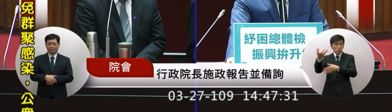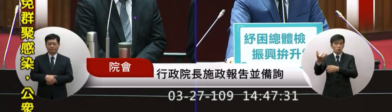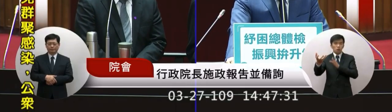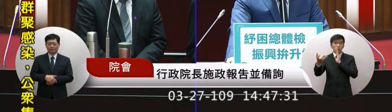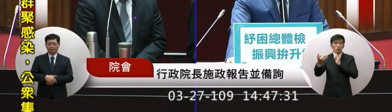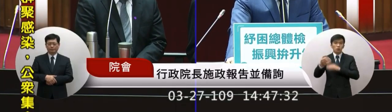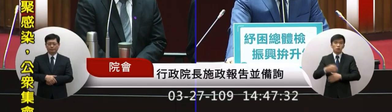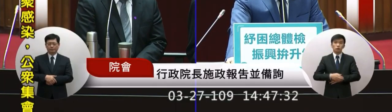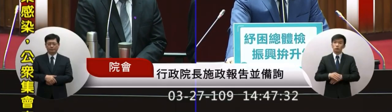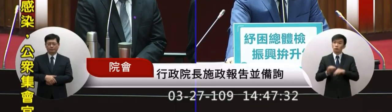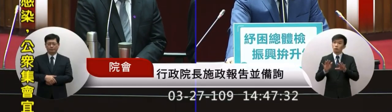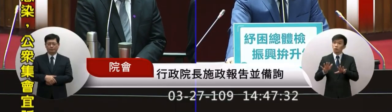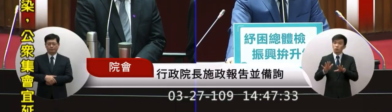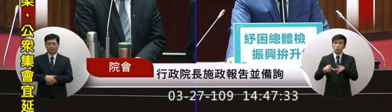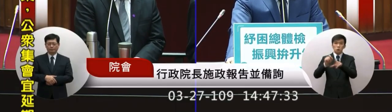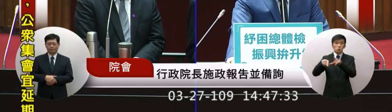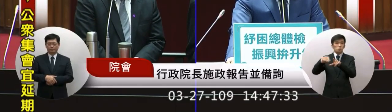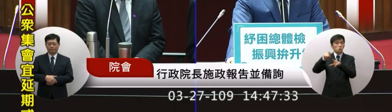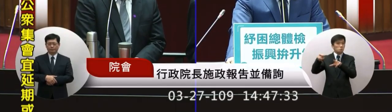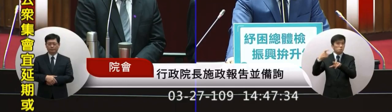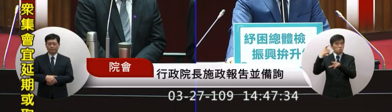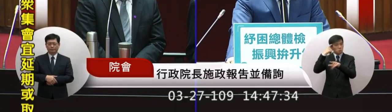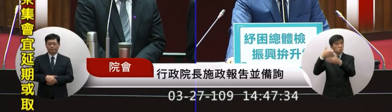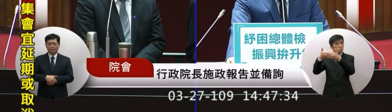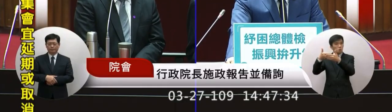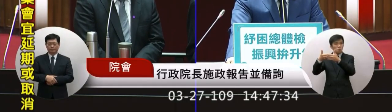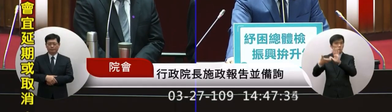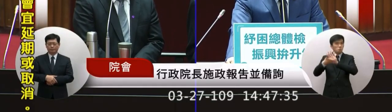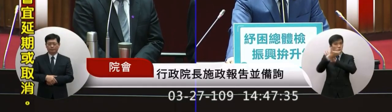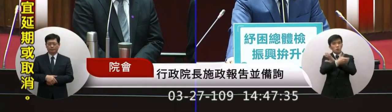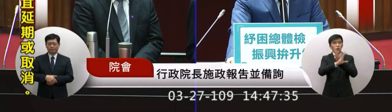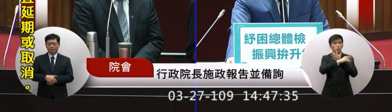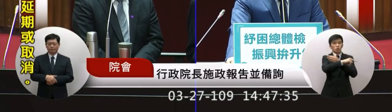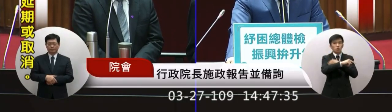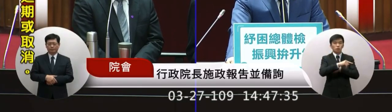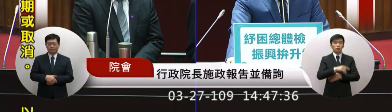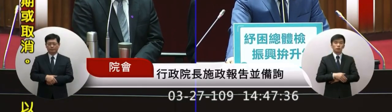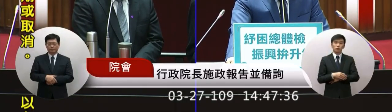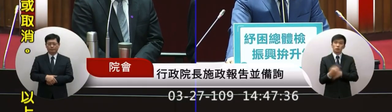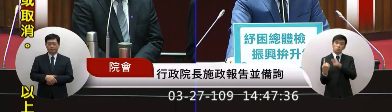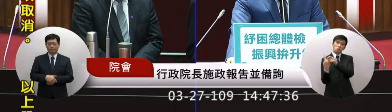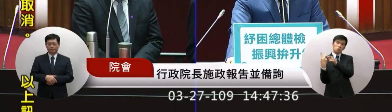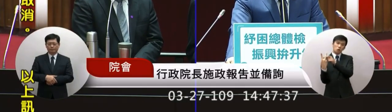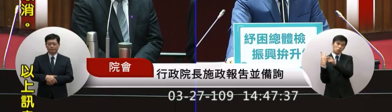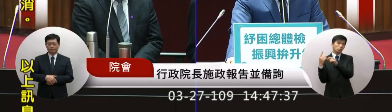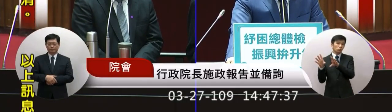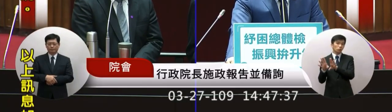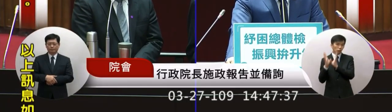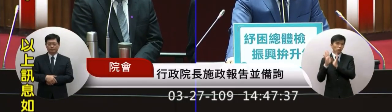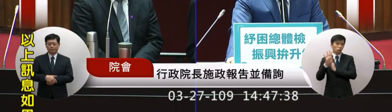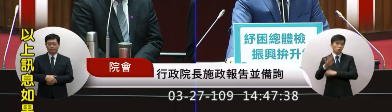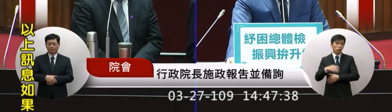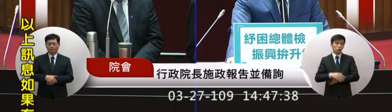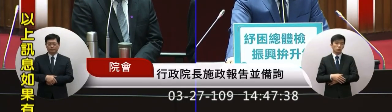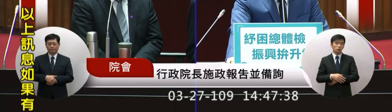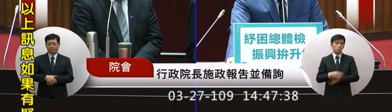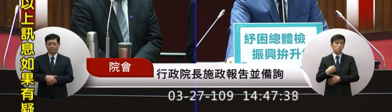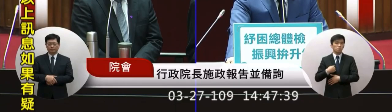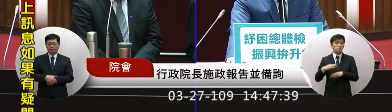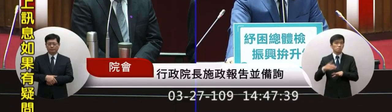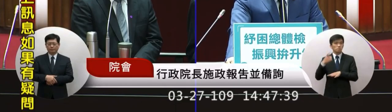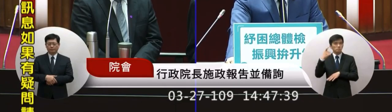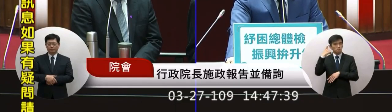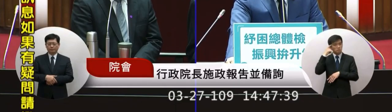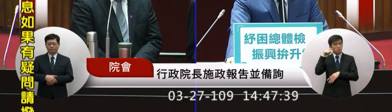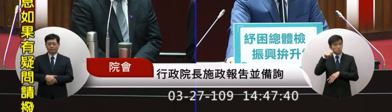企业都从中国部分撤出，其实从美中贸易战就开始了，那重新布局分散风险，那我们把它定位成这个